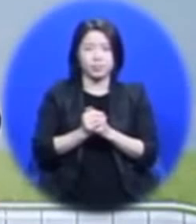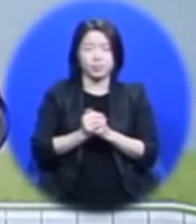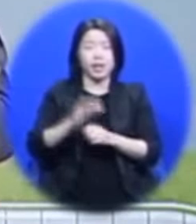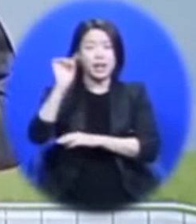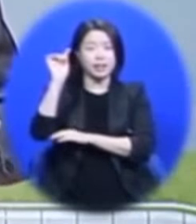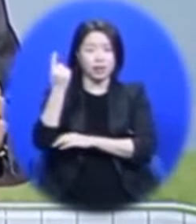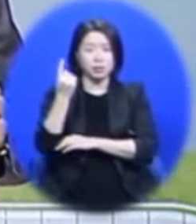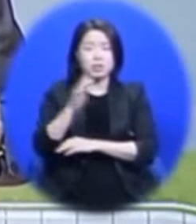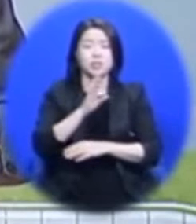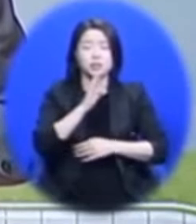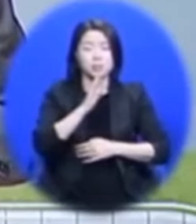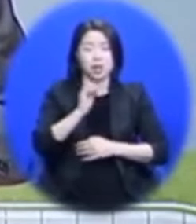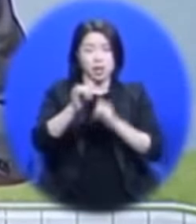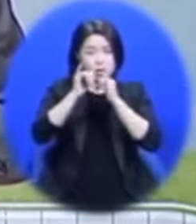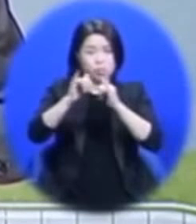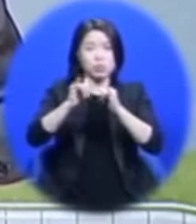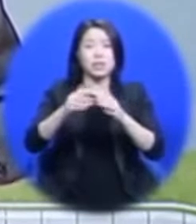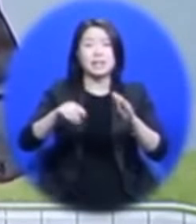다윗이 참 위대한 것은